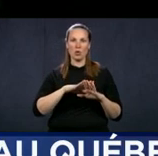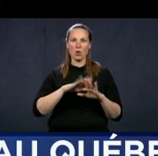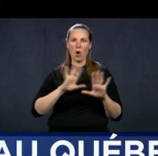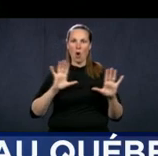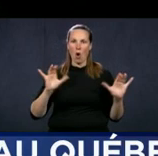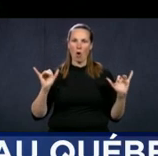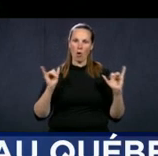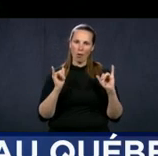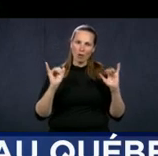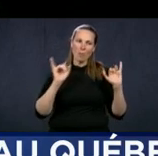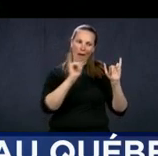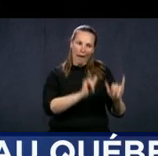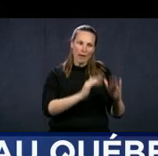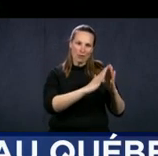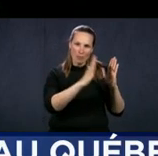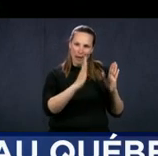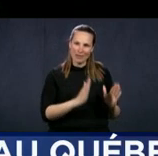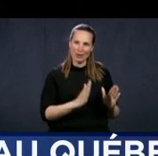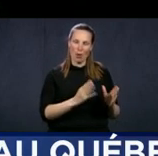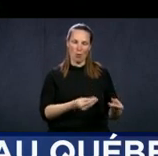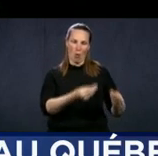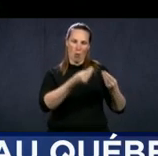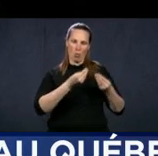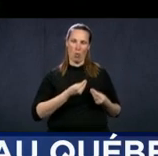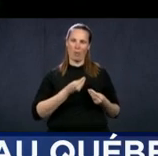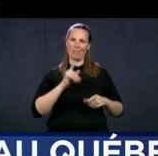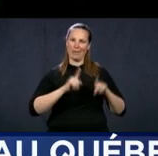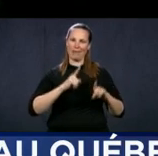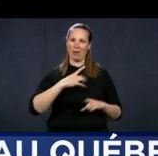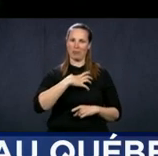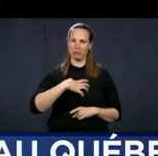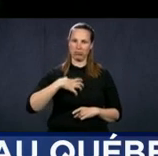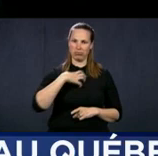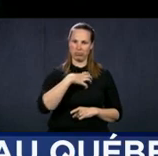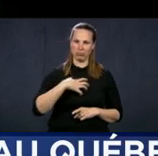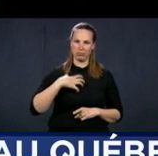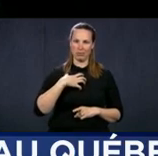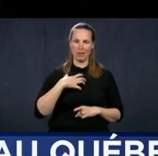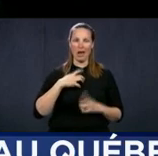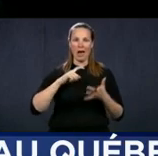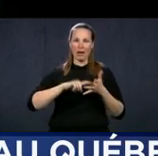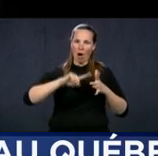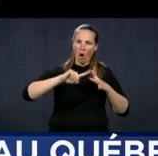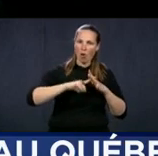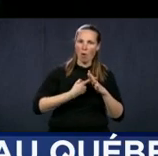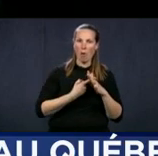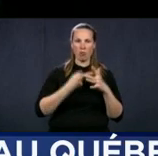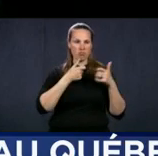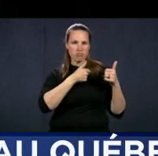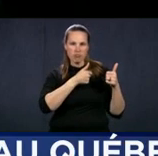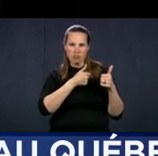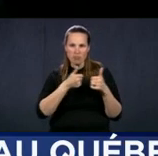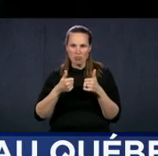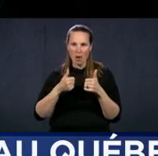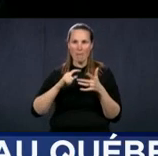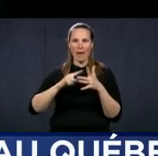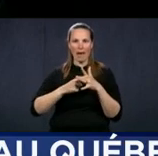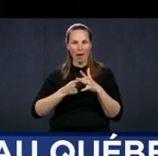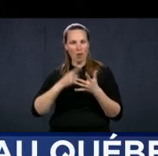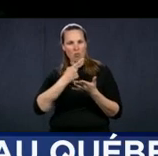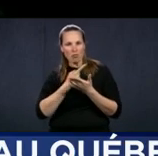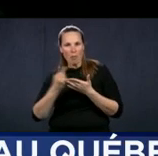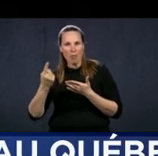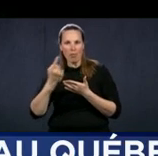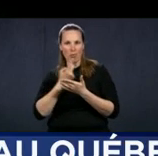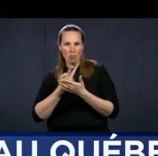Le sommet de la courbe de la détresse psychologique survient plusieurs semaines après celui de la